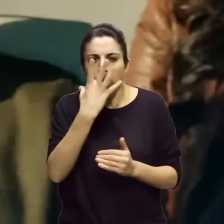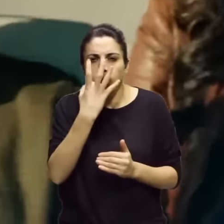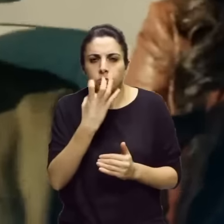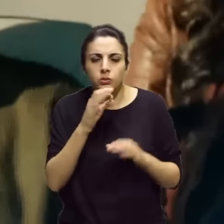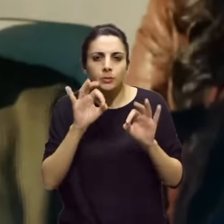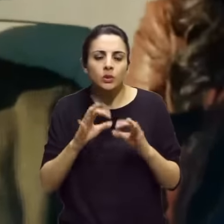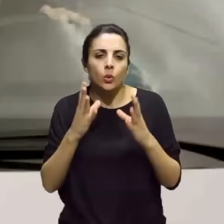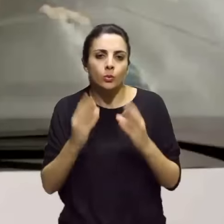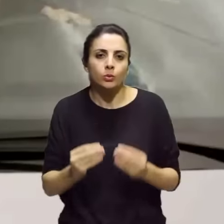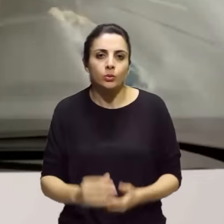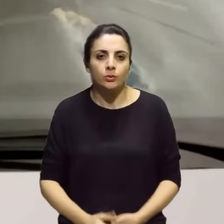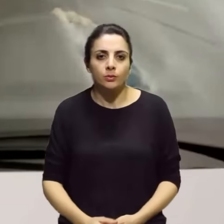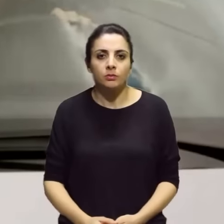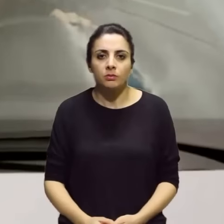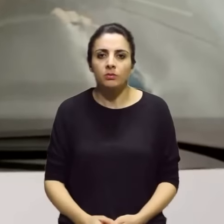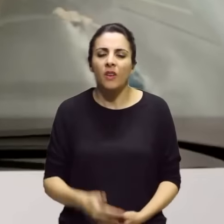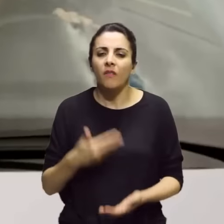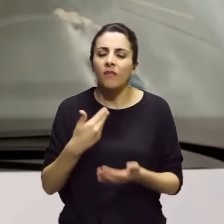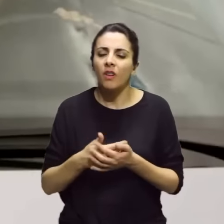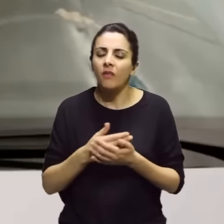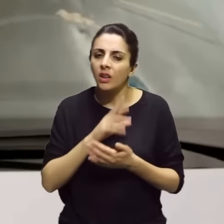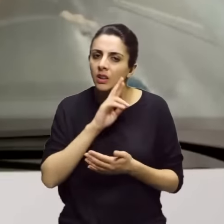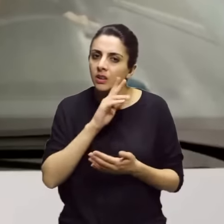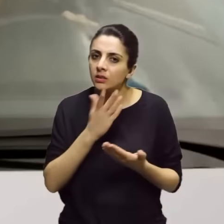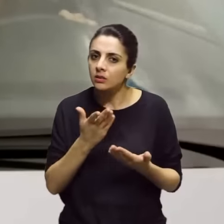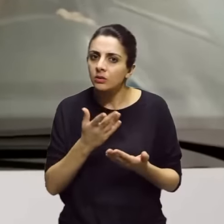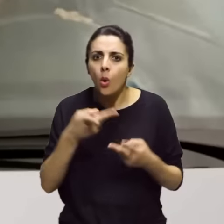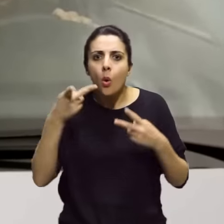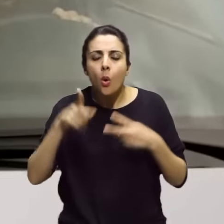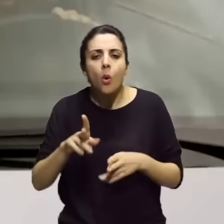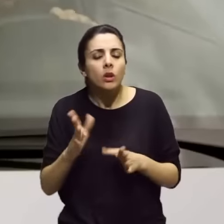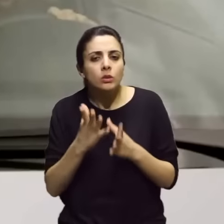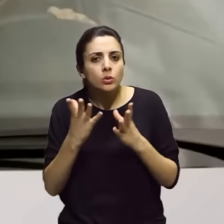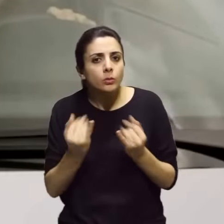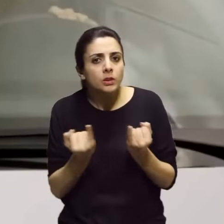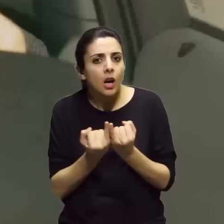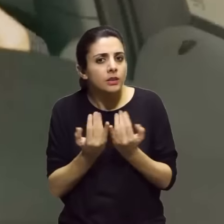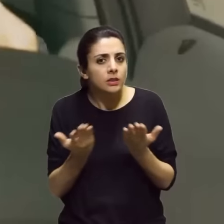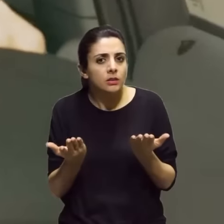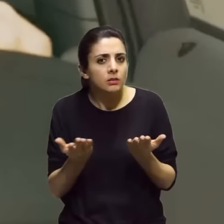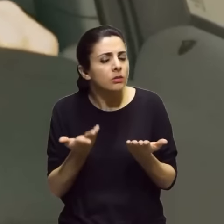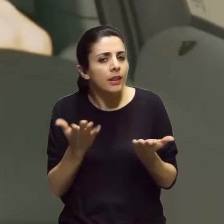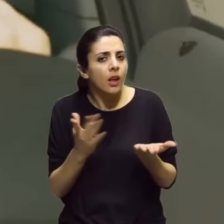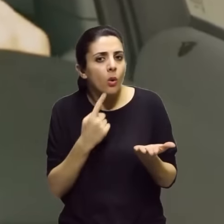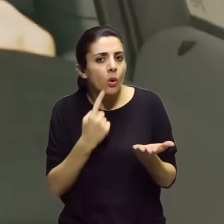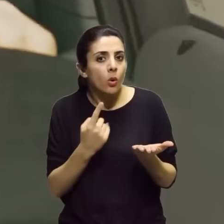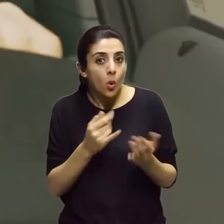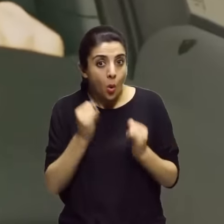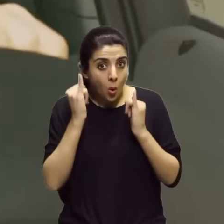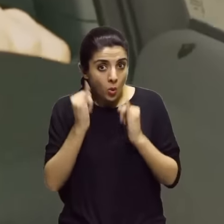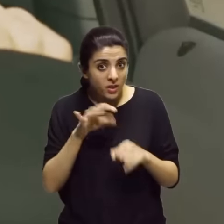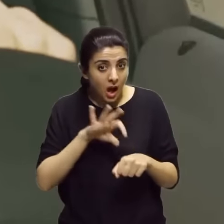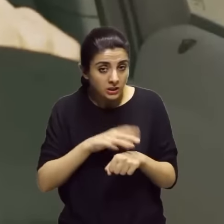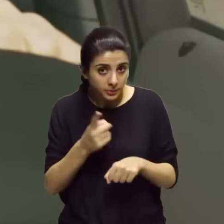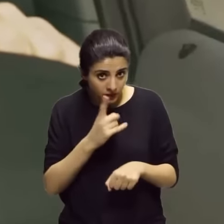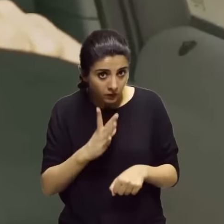suratlarının teki olmuş. Vah vah ya. Nasıl ölmüş ki kardeşim? Şey miymiş, böyle kötü bir